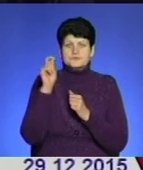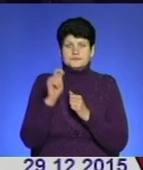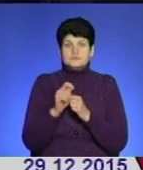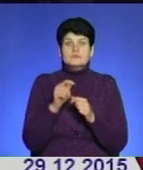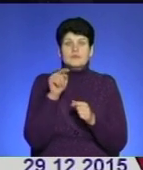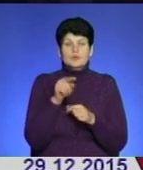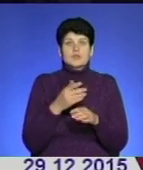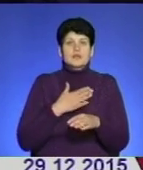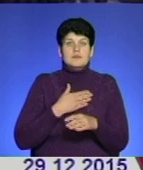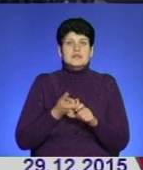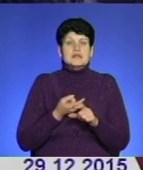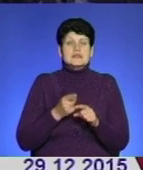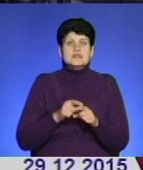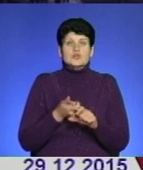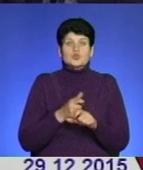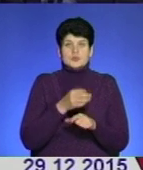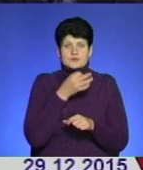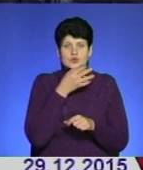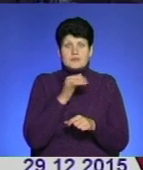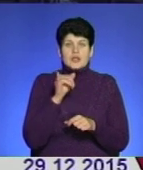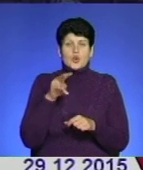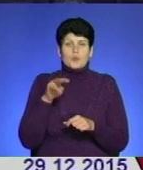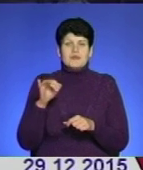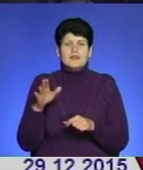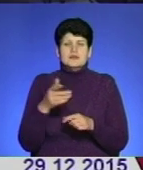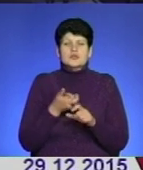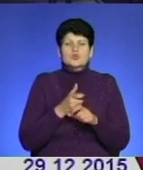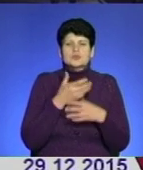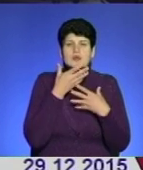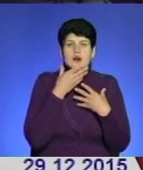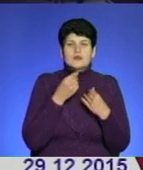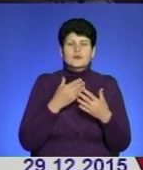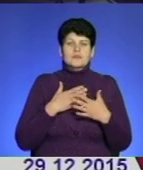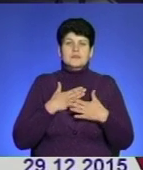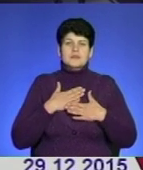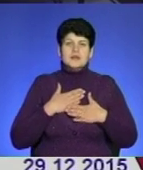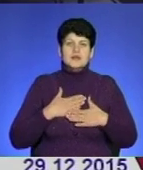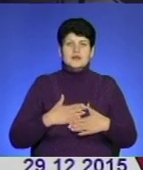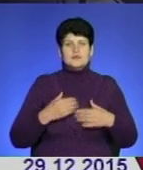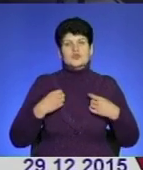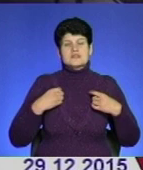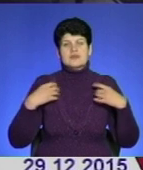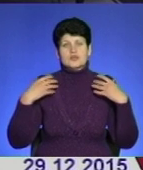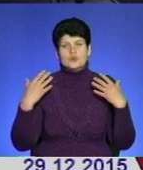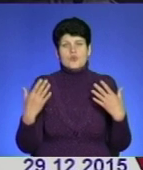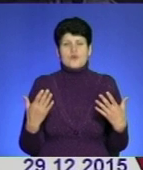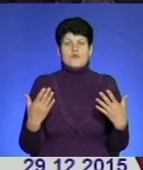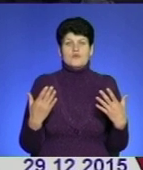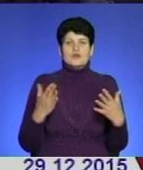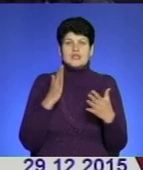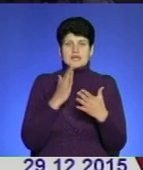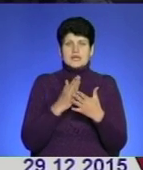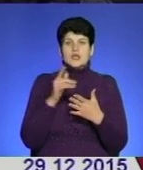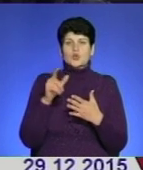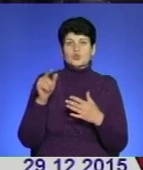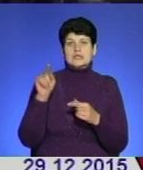через то нам це дуже сподобалося. Ілюмінація чудово. Дуже гарна. Приємно, святково. Взагалі приємно, що є люди там,